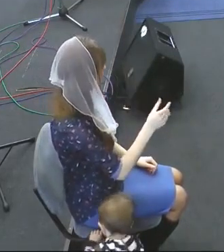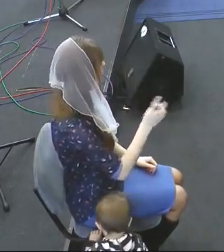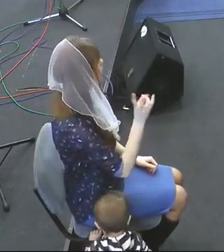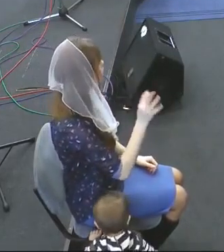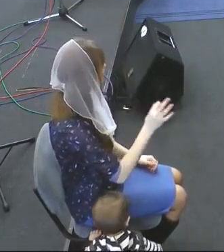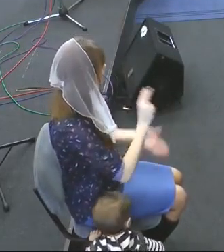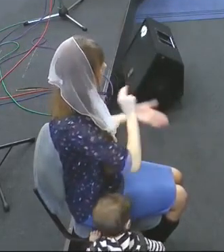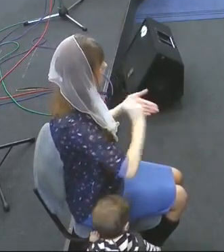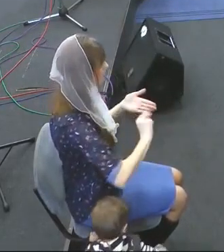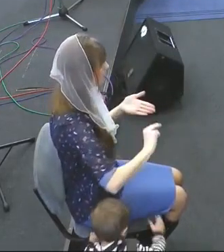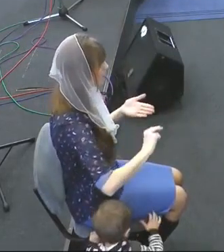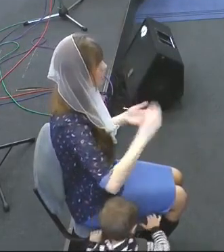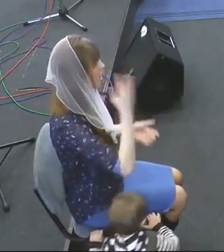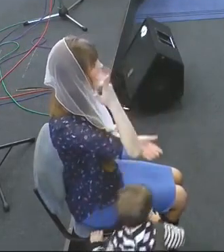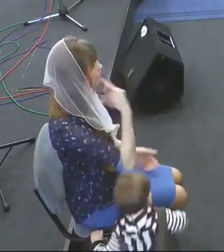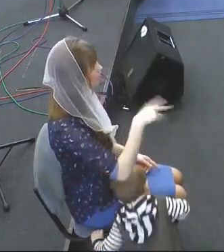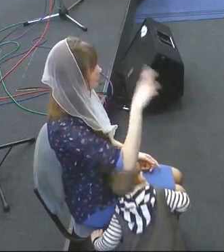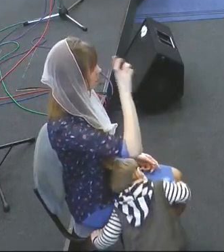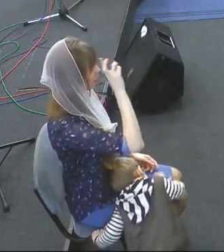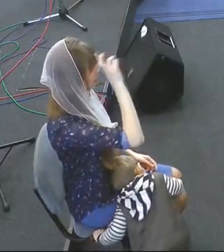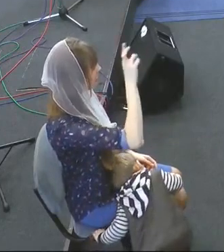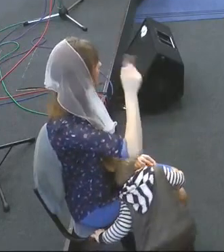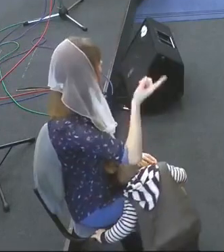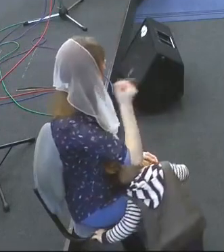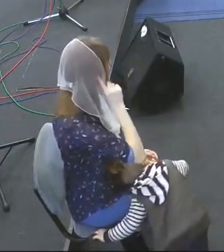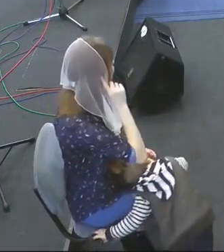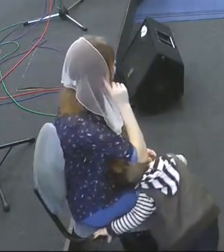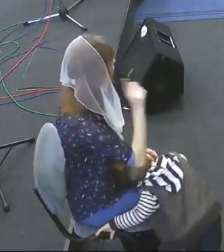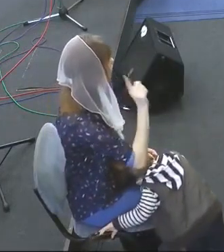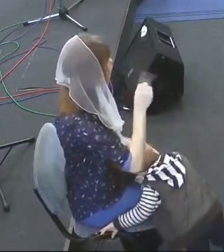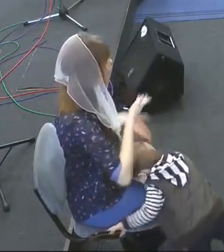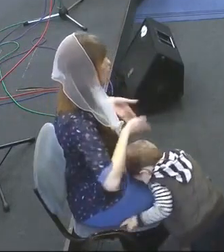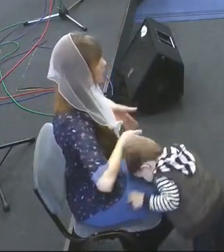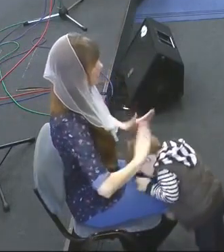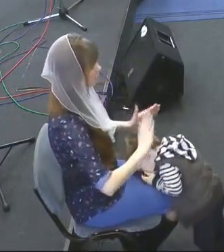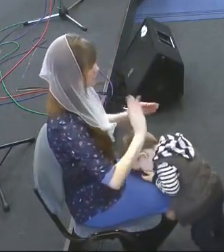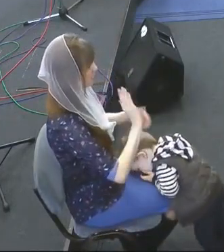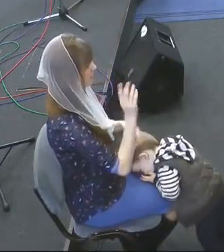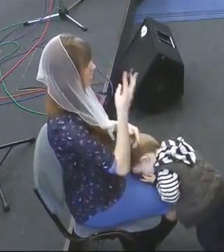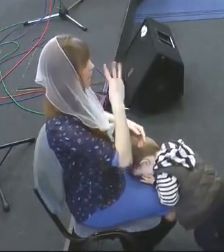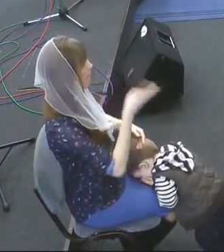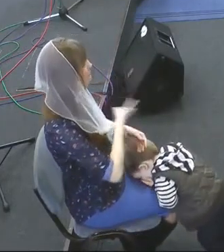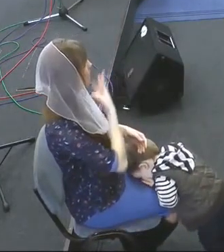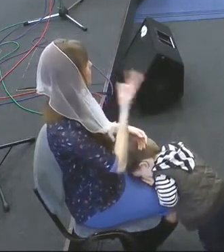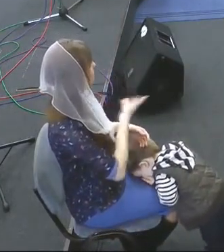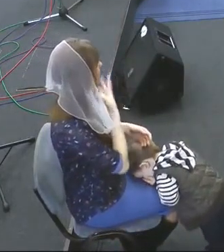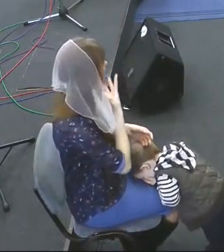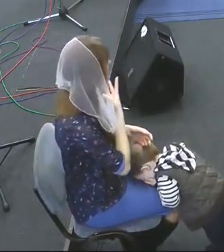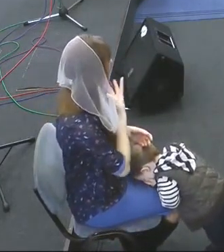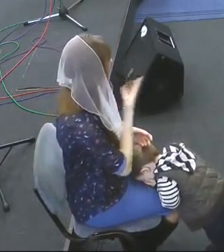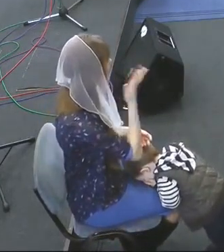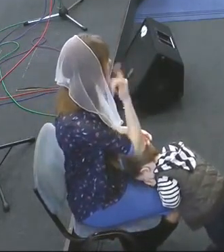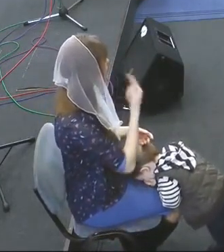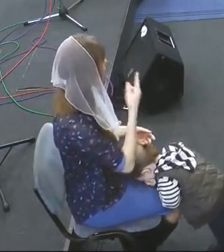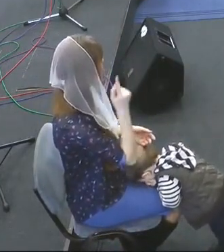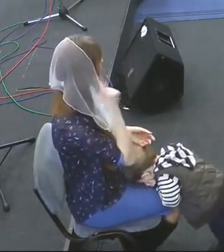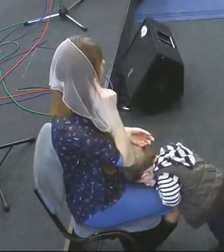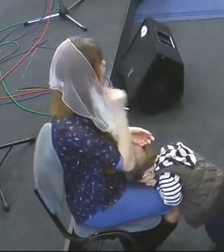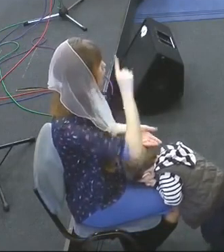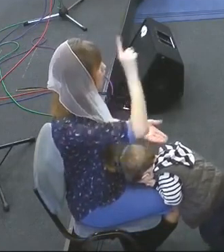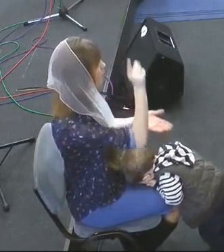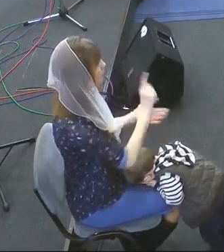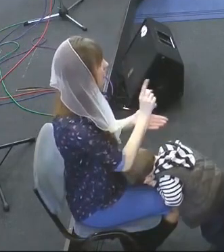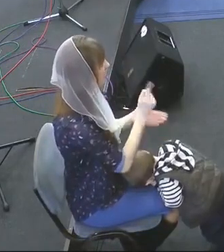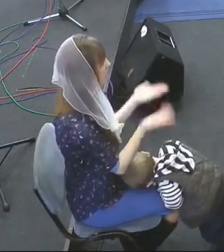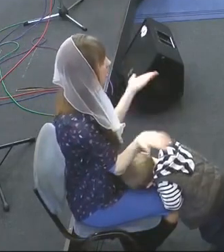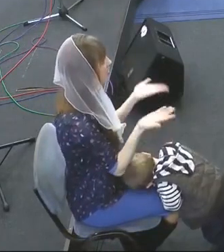то стривожився. Інший переклад говорить, злякався. Коли почув питання, де цар юдейський?